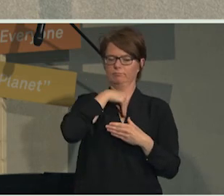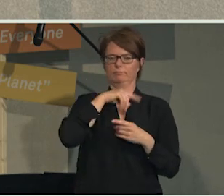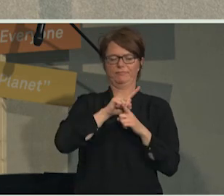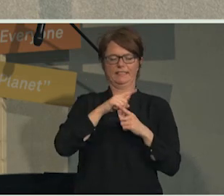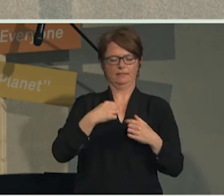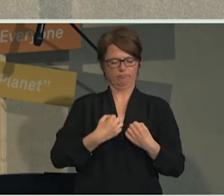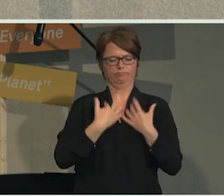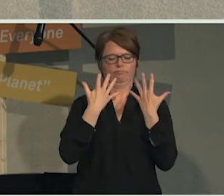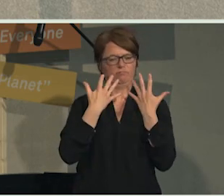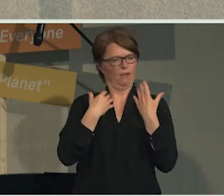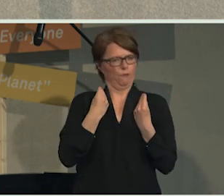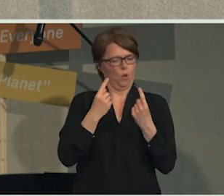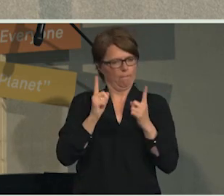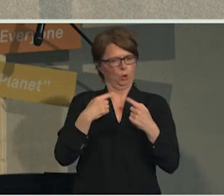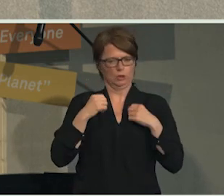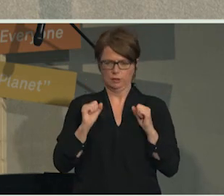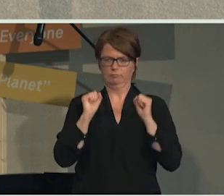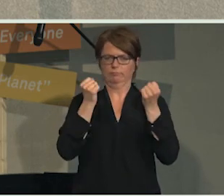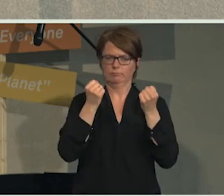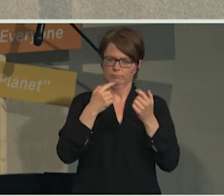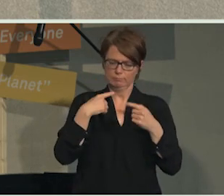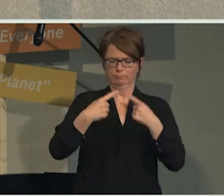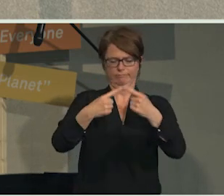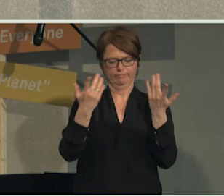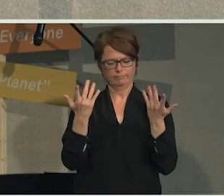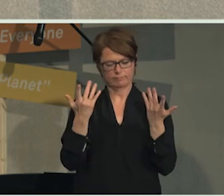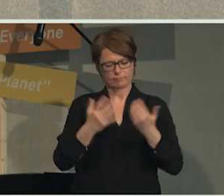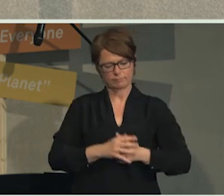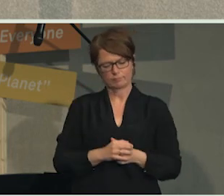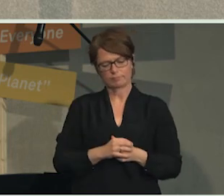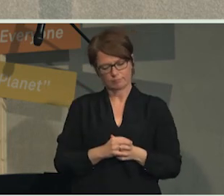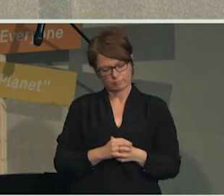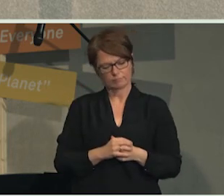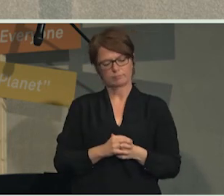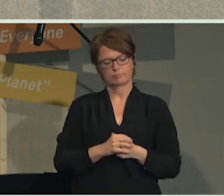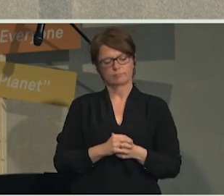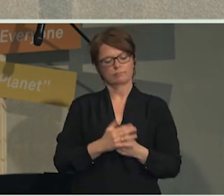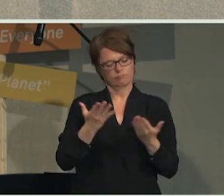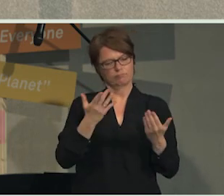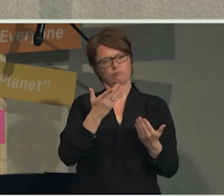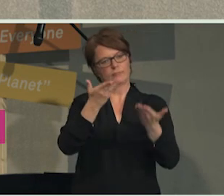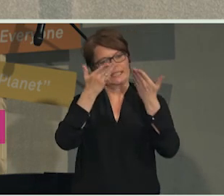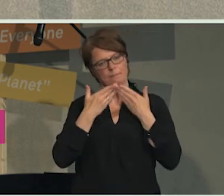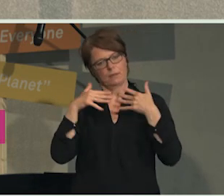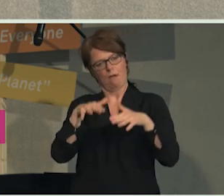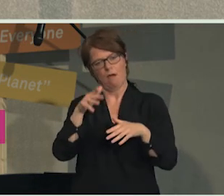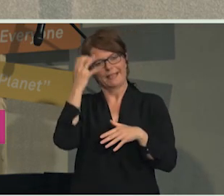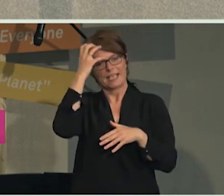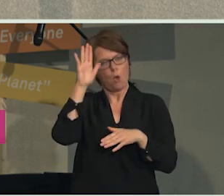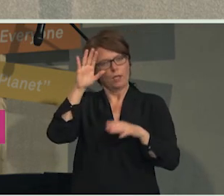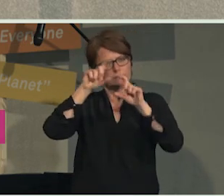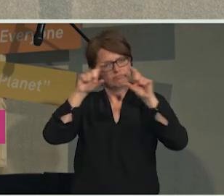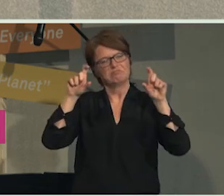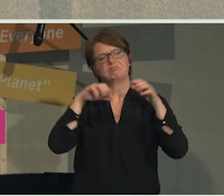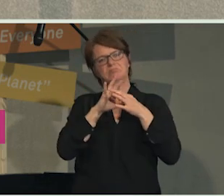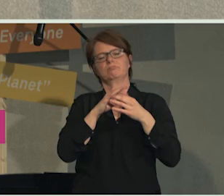den ich hineingeboren wurde, und einer Dekade, in der ich Filme produzierte, vor über einem Jahrzehnt mit dem postmigrantischen